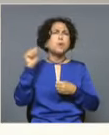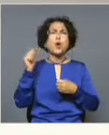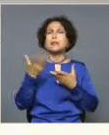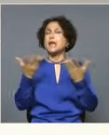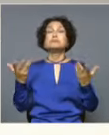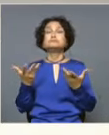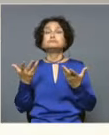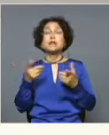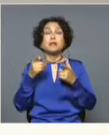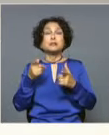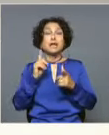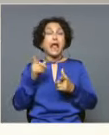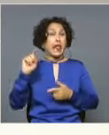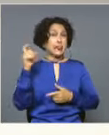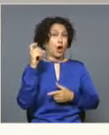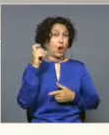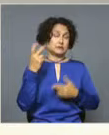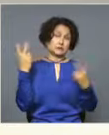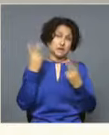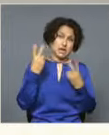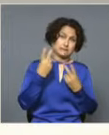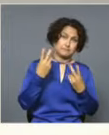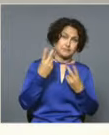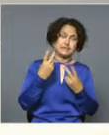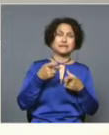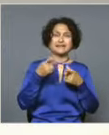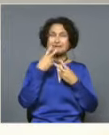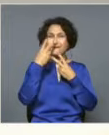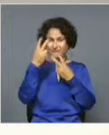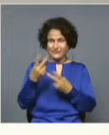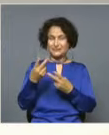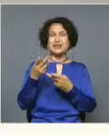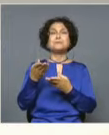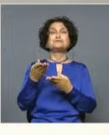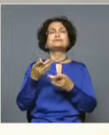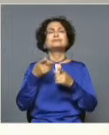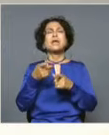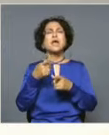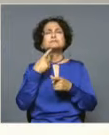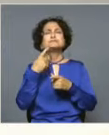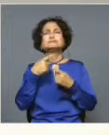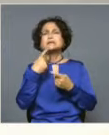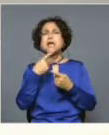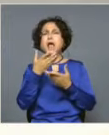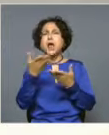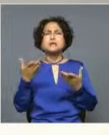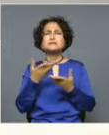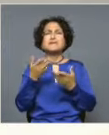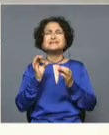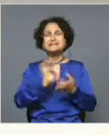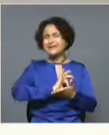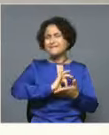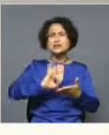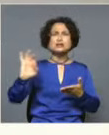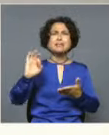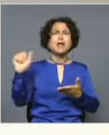е наричана, имаме предвид глаголицата, разбира се, която се вижда и тук, тя често е наричана съвършенната азбука за